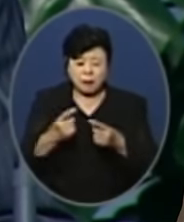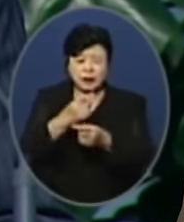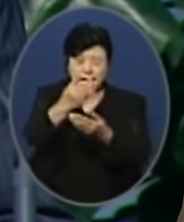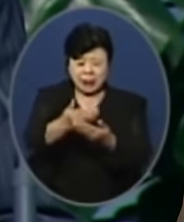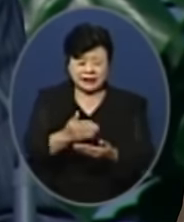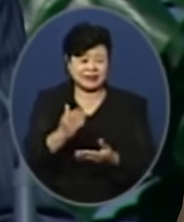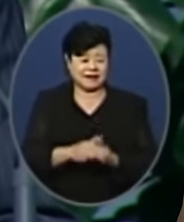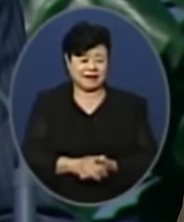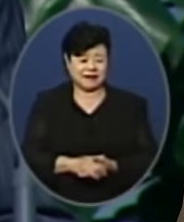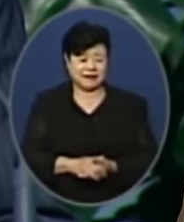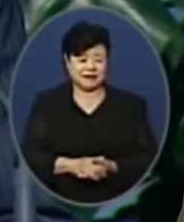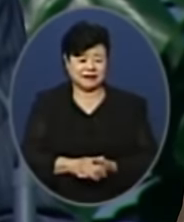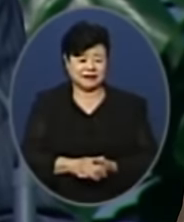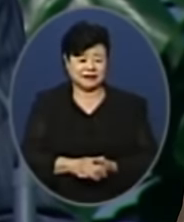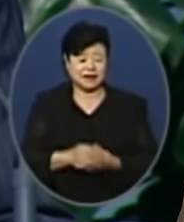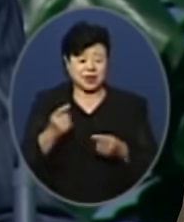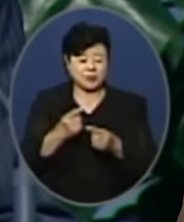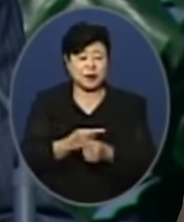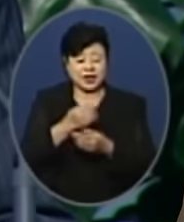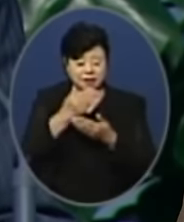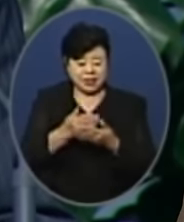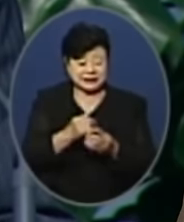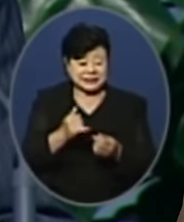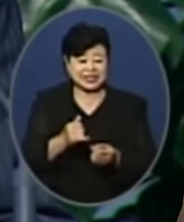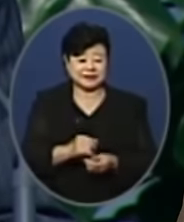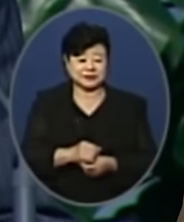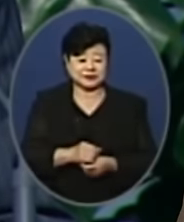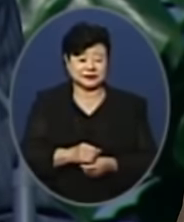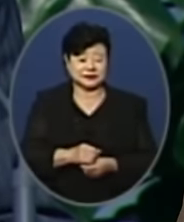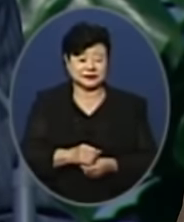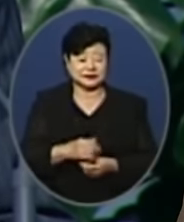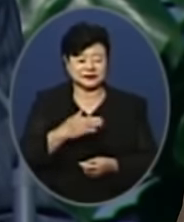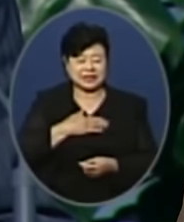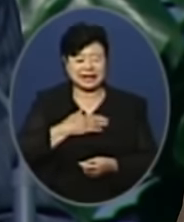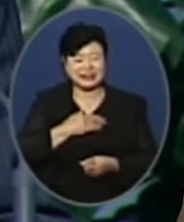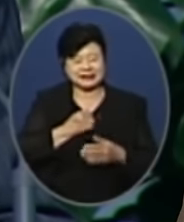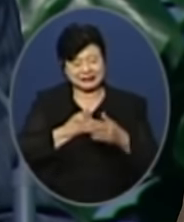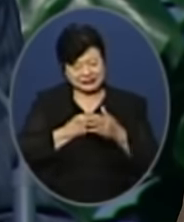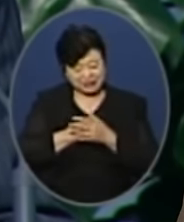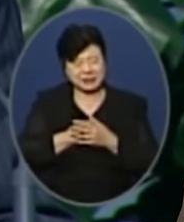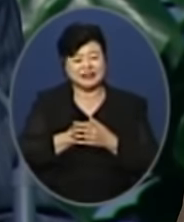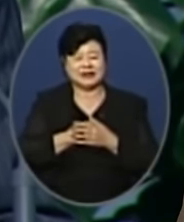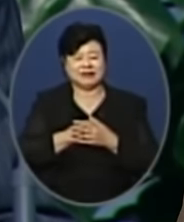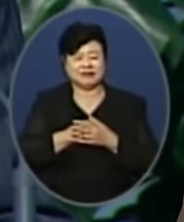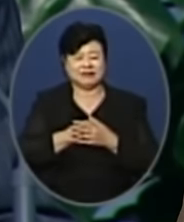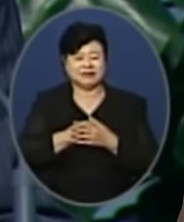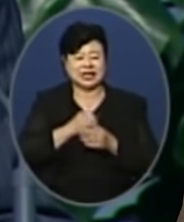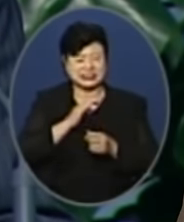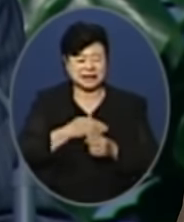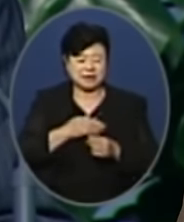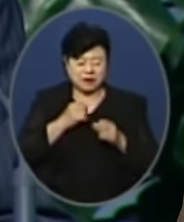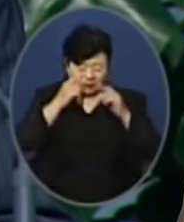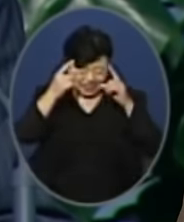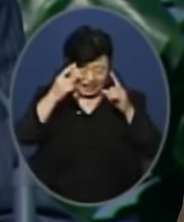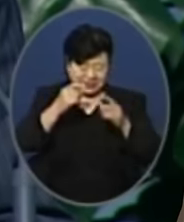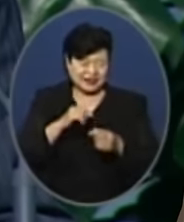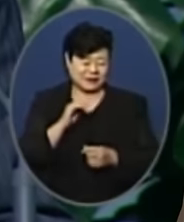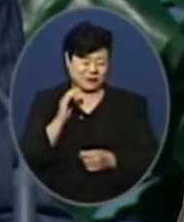깨어진 사람은 모든 것을 자기 잘못을 깨닫게 되고 자기를 살피게